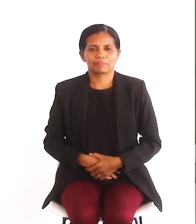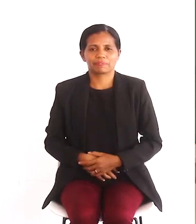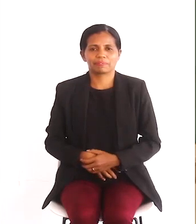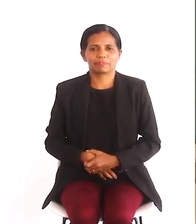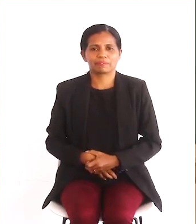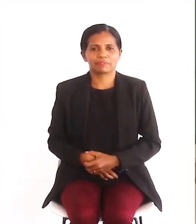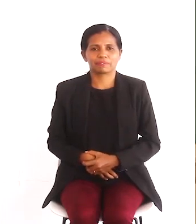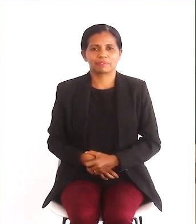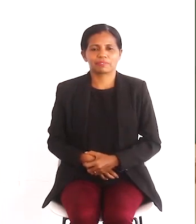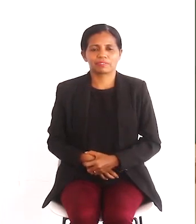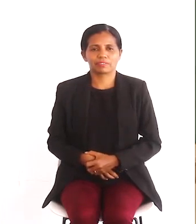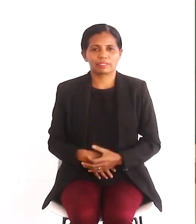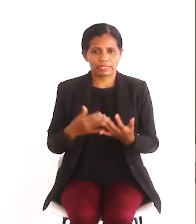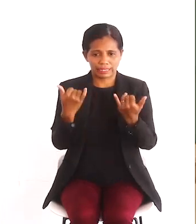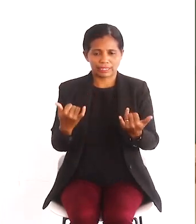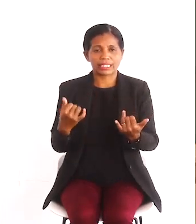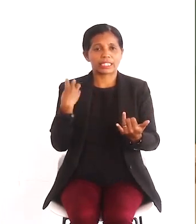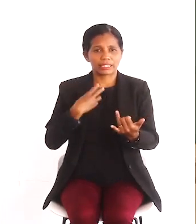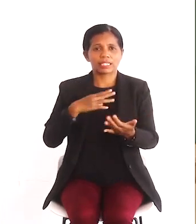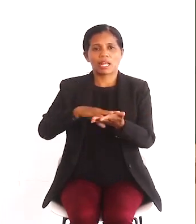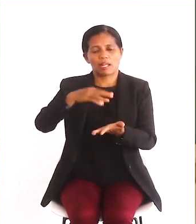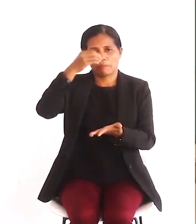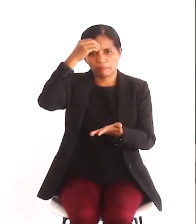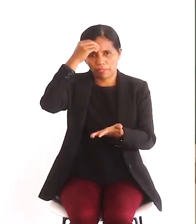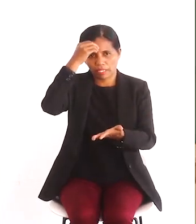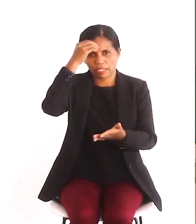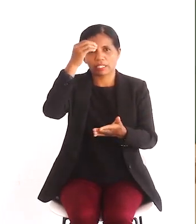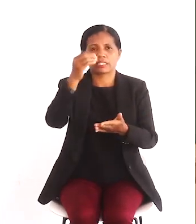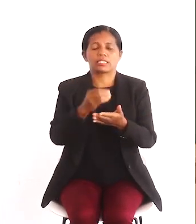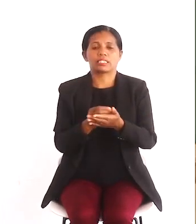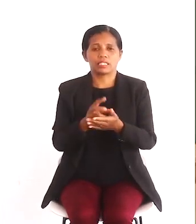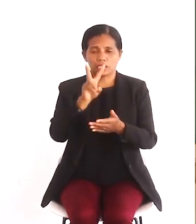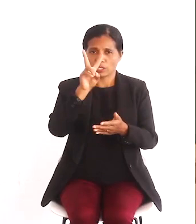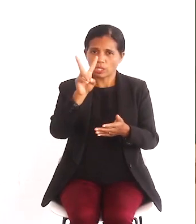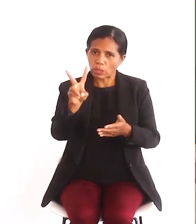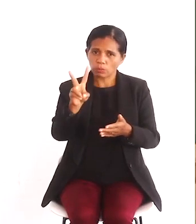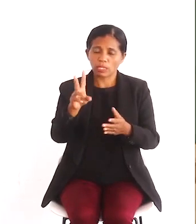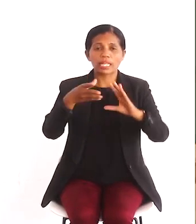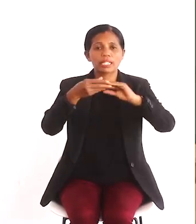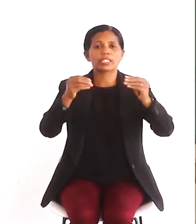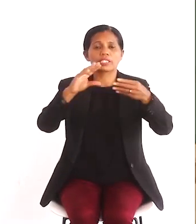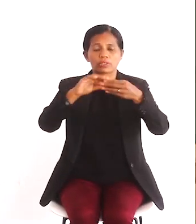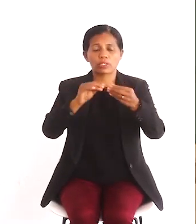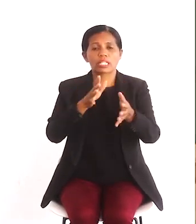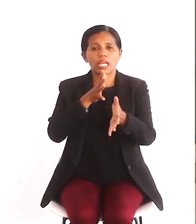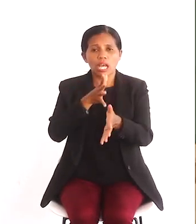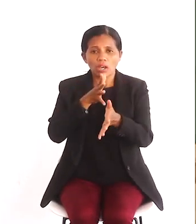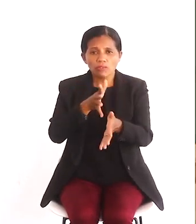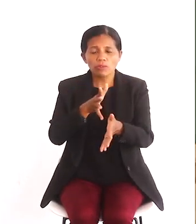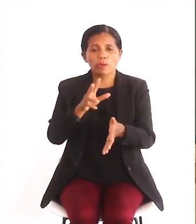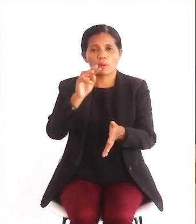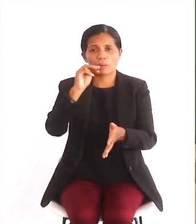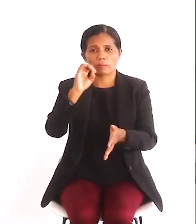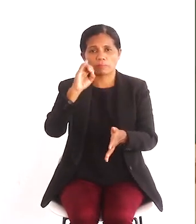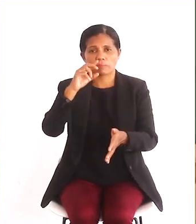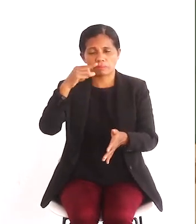Aprendizaje Judia. Ohin, ita sei aprende. Sele parte da rua, kusi historia avo minga ni matenek. Se